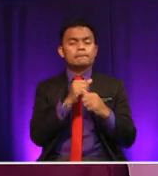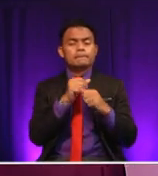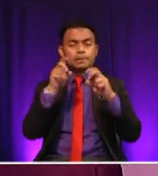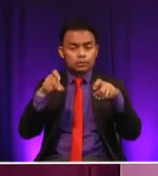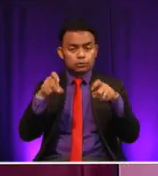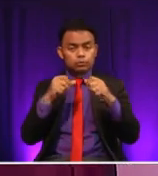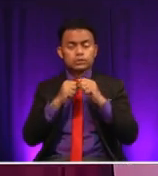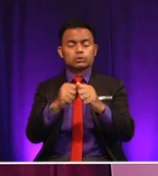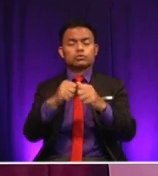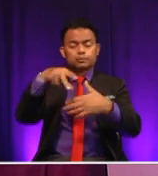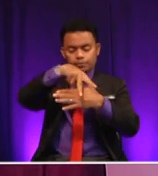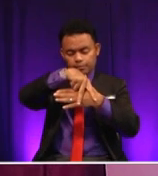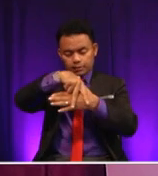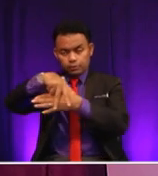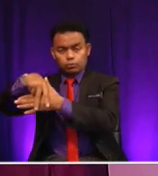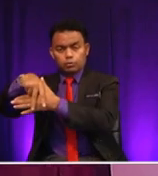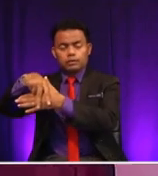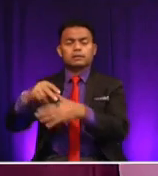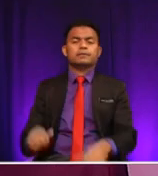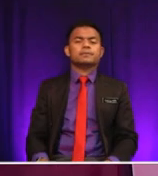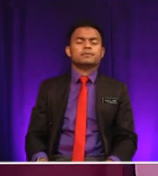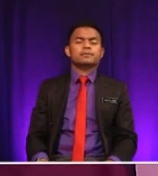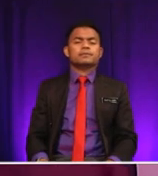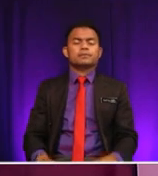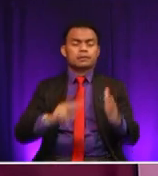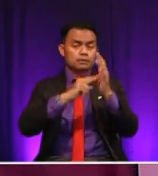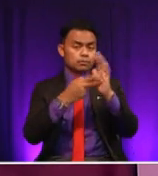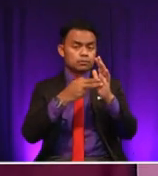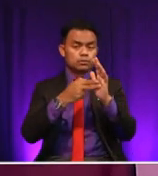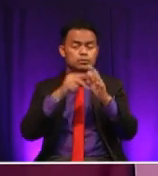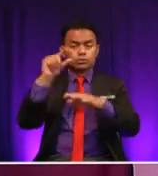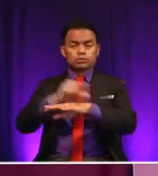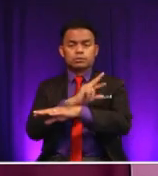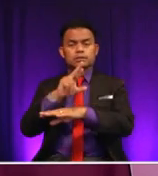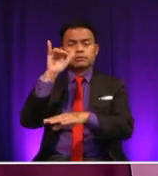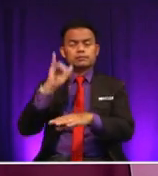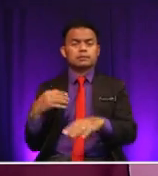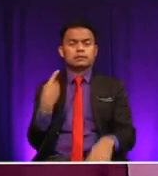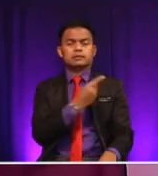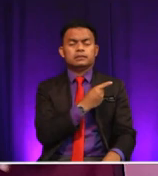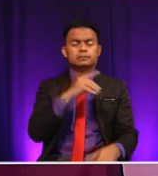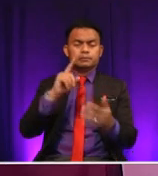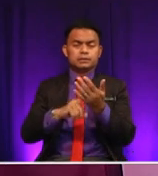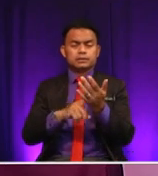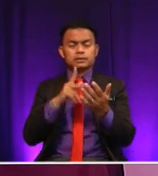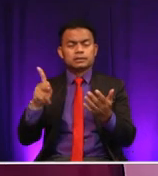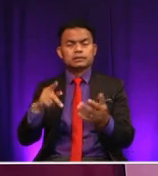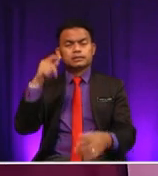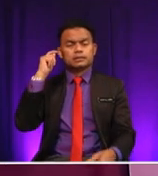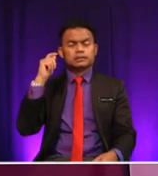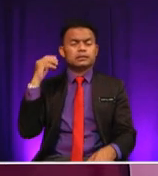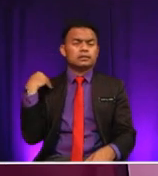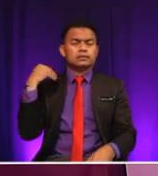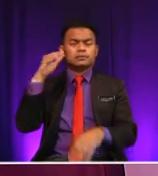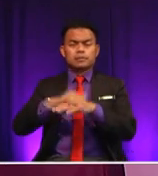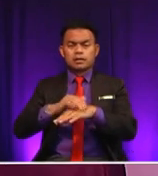Oke Maksud gurindam yang dibincangkan seketika tadi dia sarat dengan pengajaran sarat dengan nasihat dan